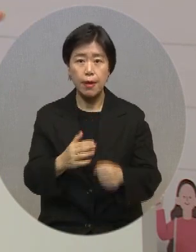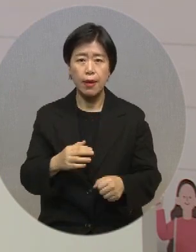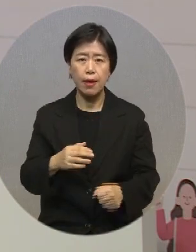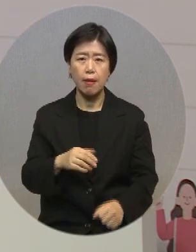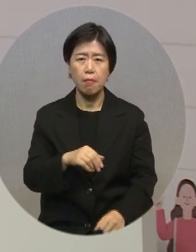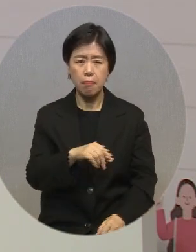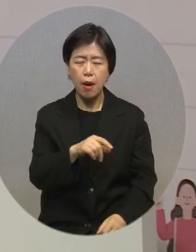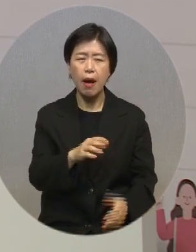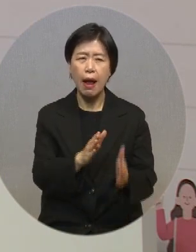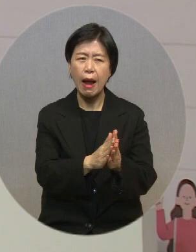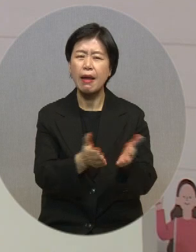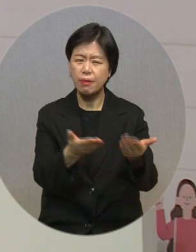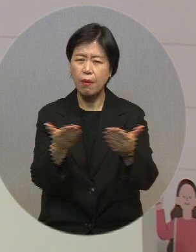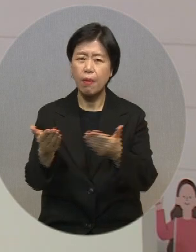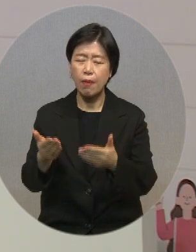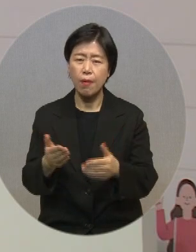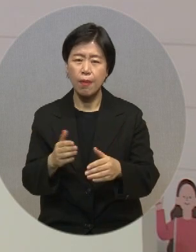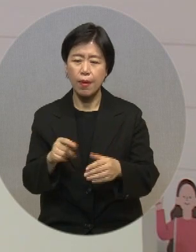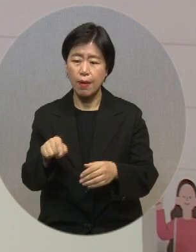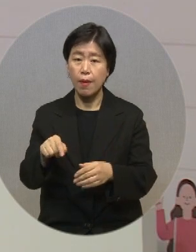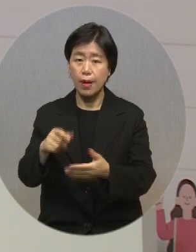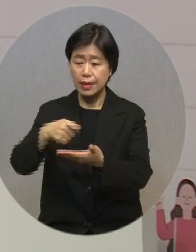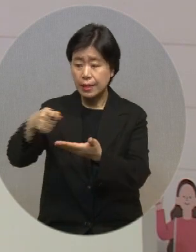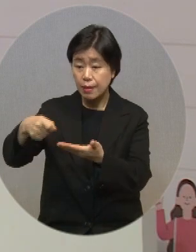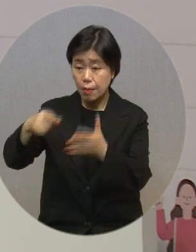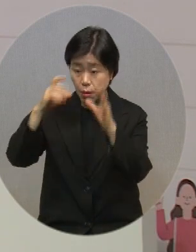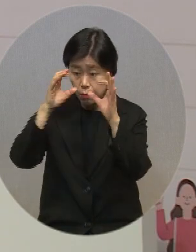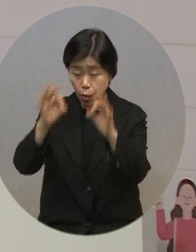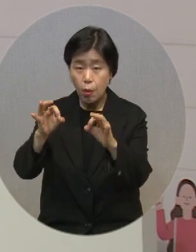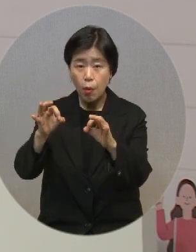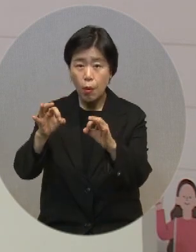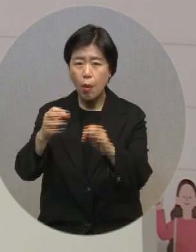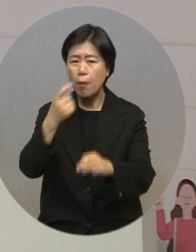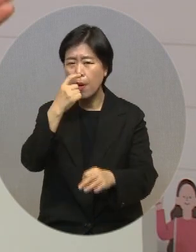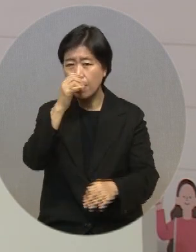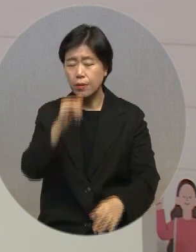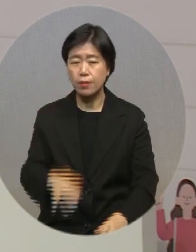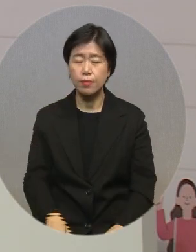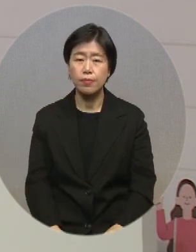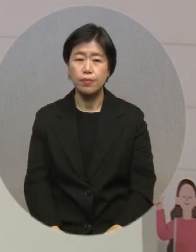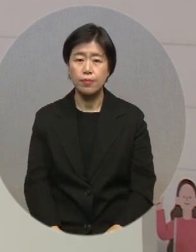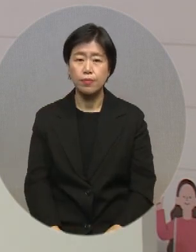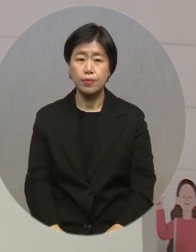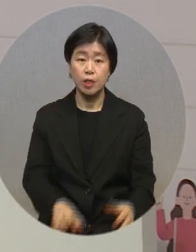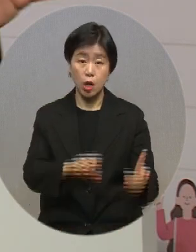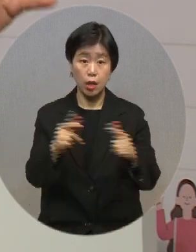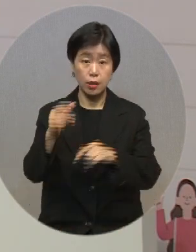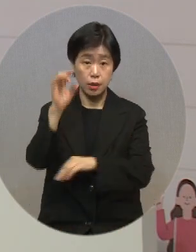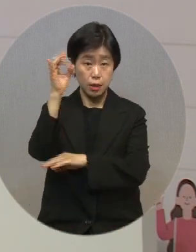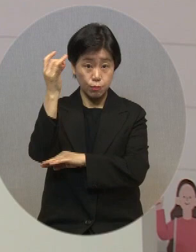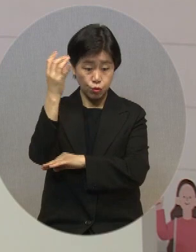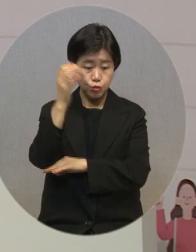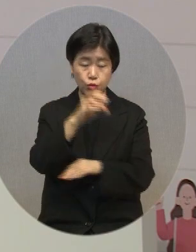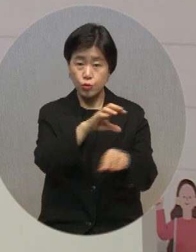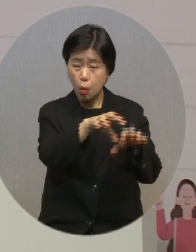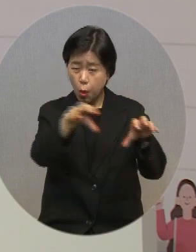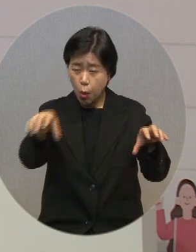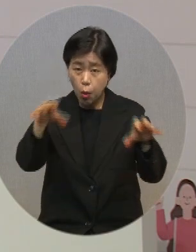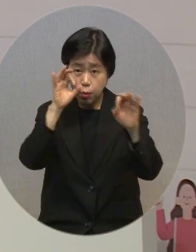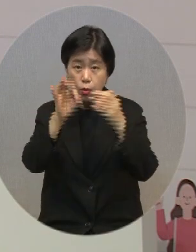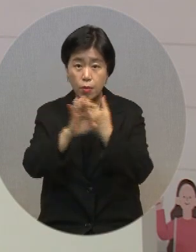그때 이제 낙서를 보고 배우는 거예요. 각 신문, 주간지, 월간지 뭐 이런 신문에 온 책자에